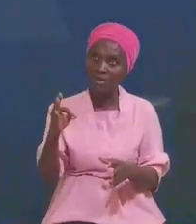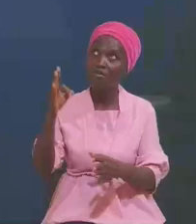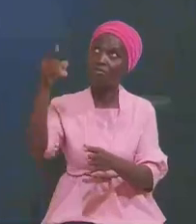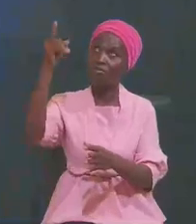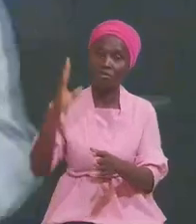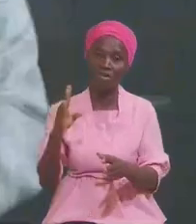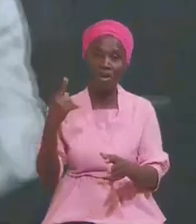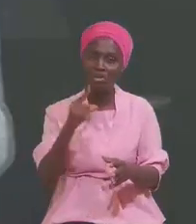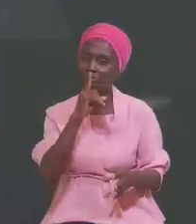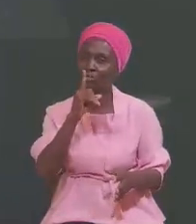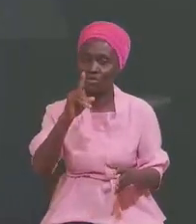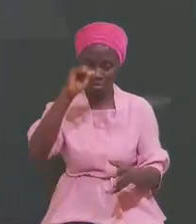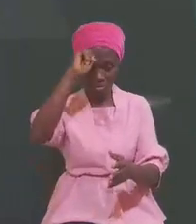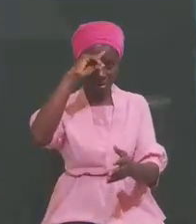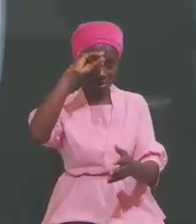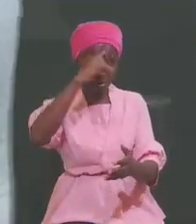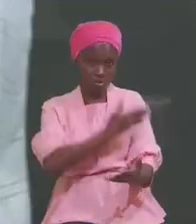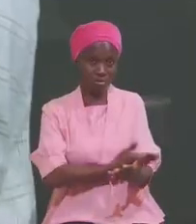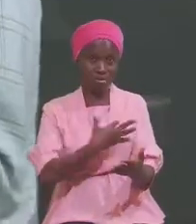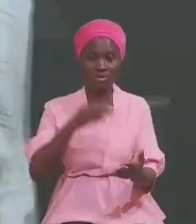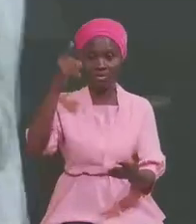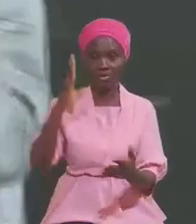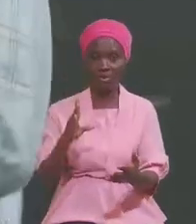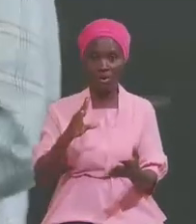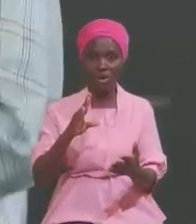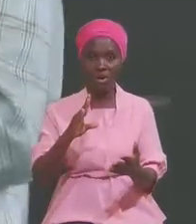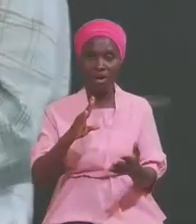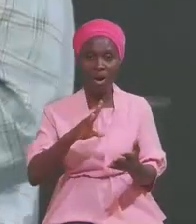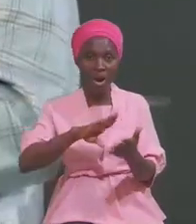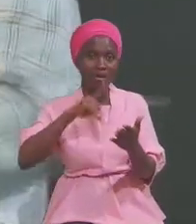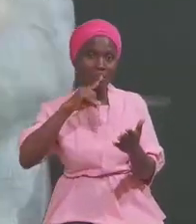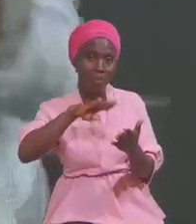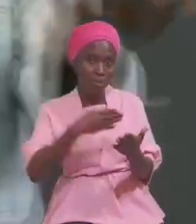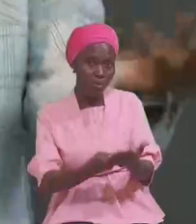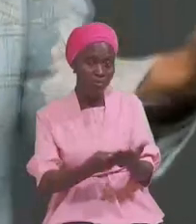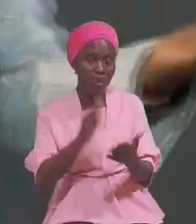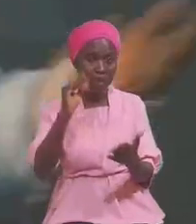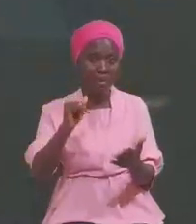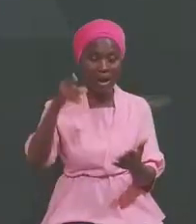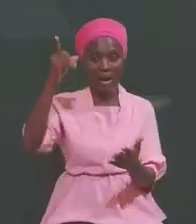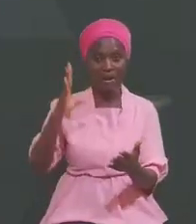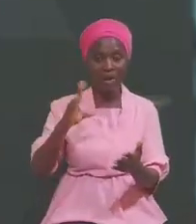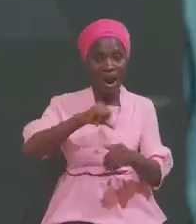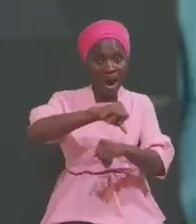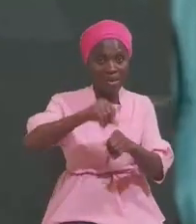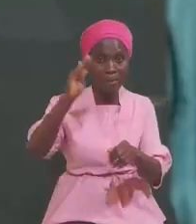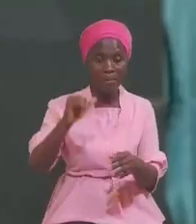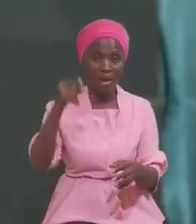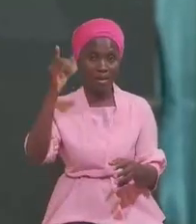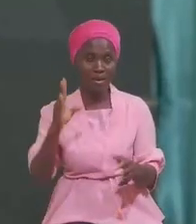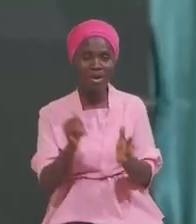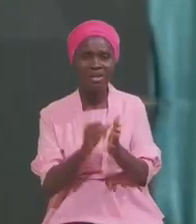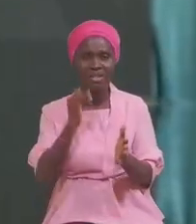Dieu, nommé par Dieu, désigné, approuvé ou un par Dieu. C'est pourquoi il a